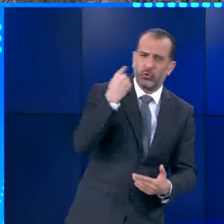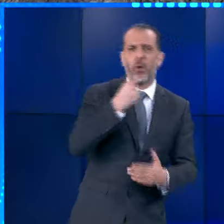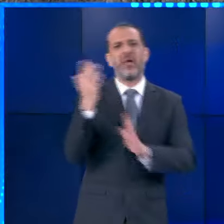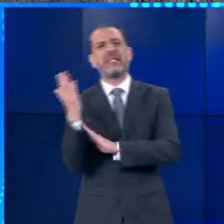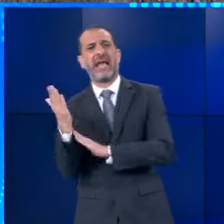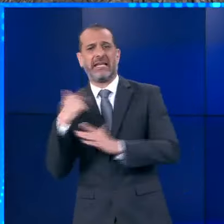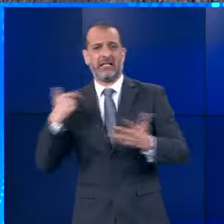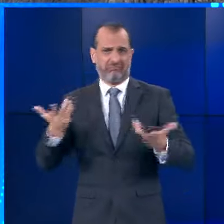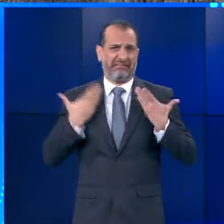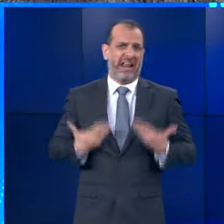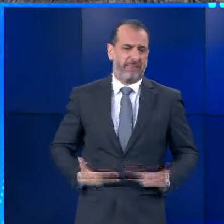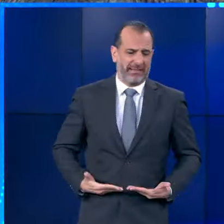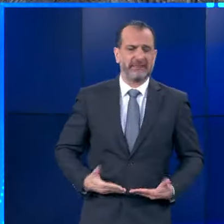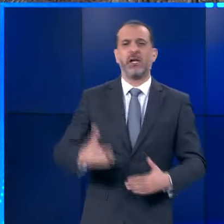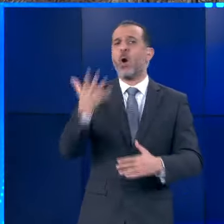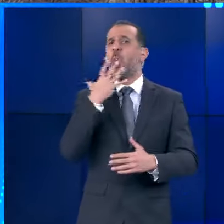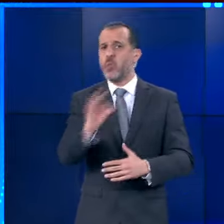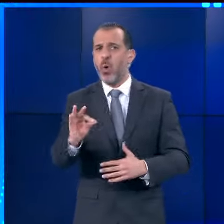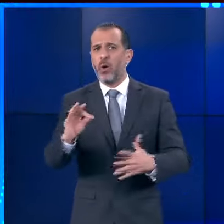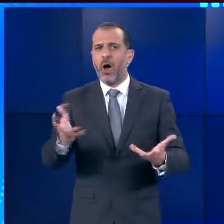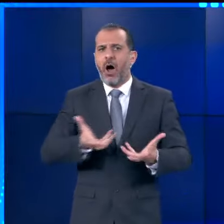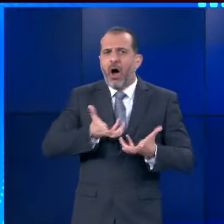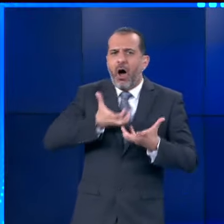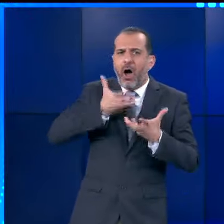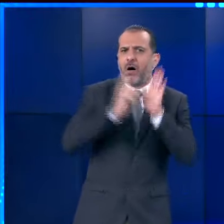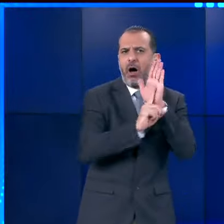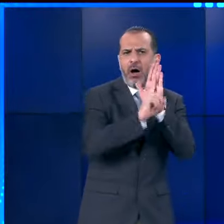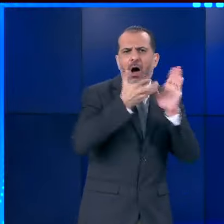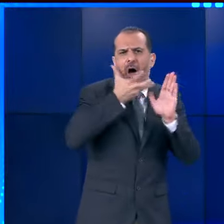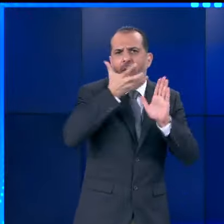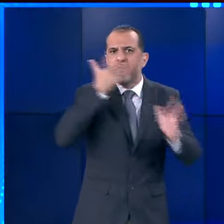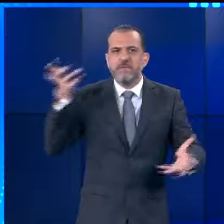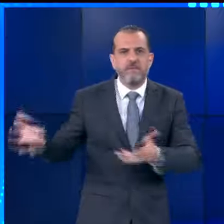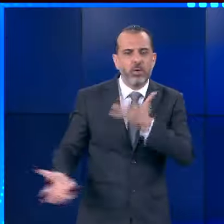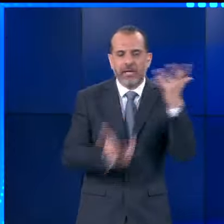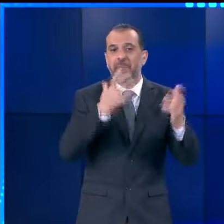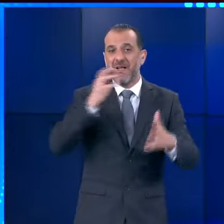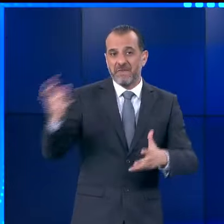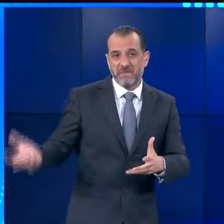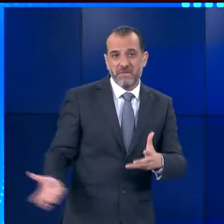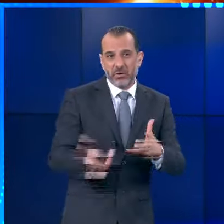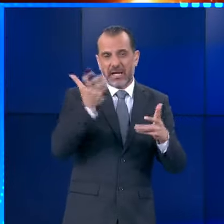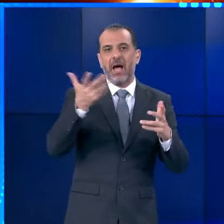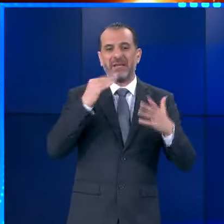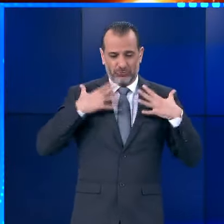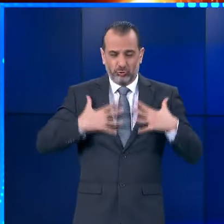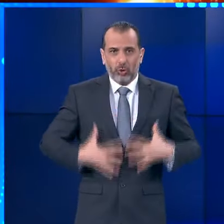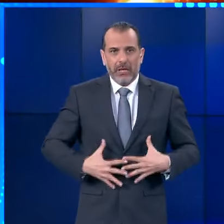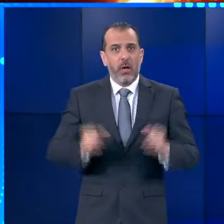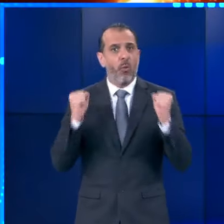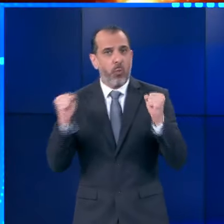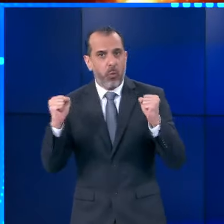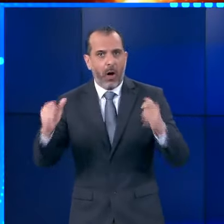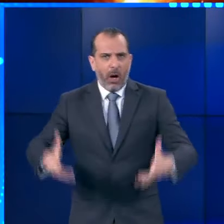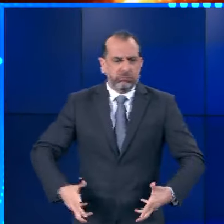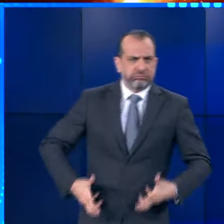μου είπε χαρακτηριστικά ότι ήταν τόσο μεγάλη η θερμοκρασία, ώστε διαπέρασε ουσιαστικά και αυτή την πυρήμαχη στολή που έχουν. Δηλαδή, αν ο